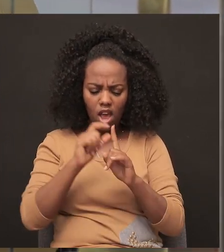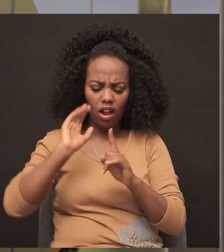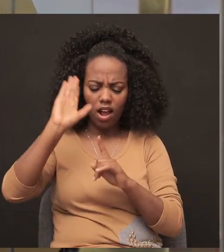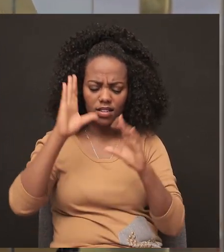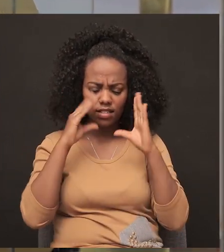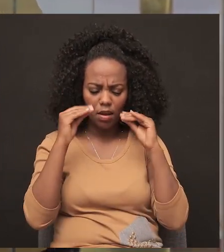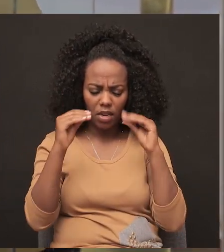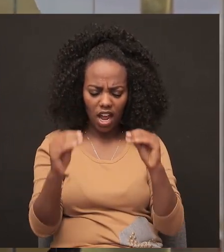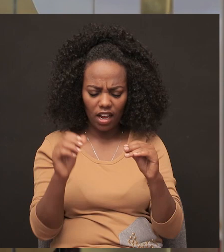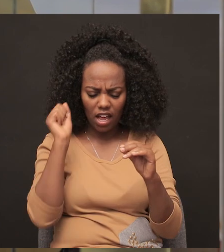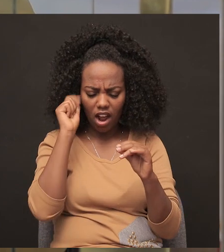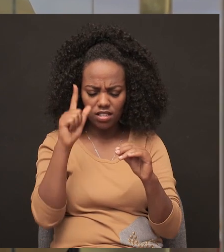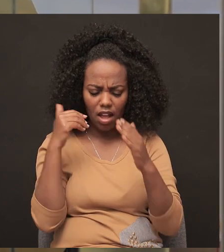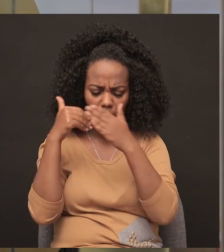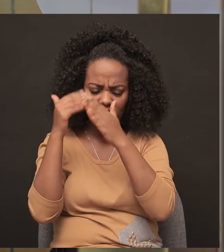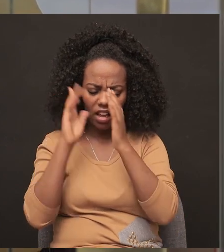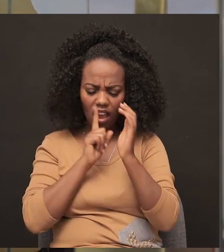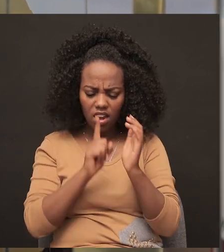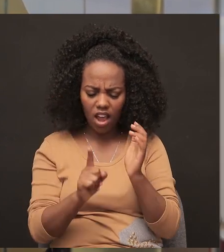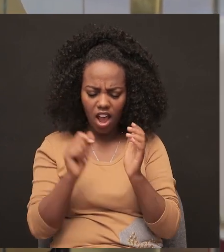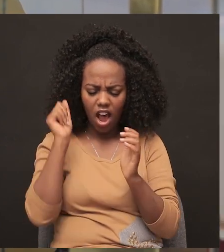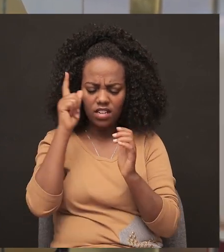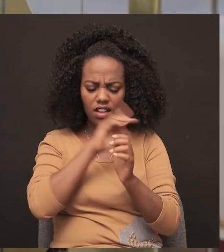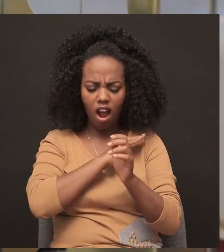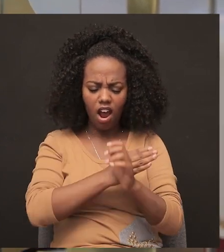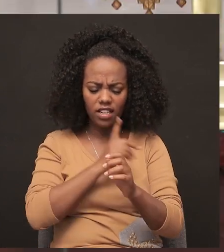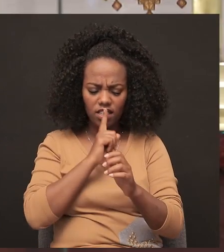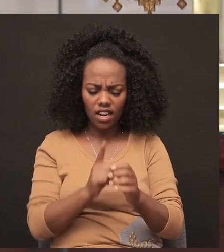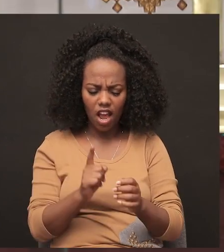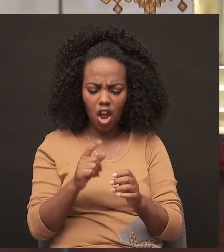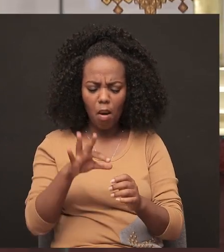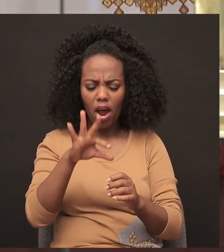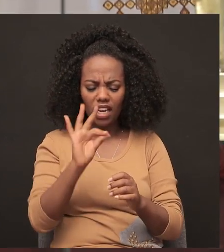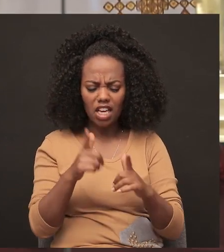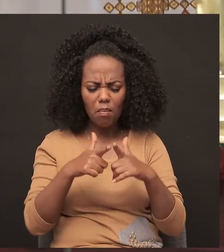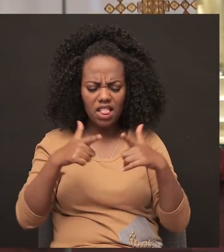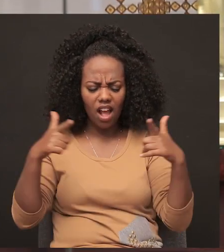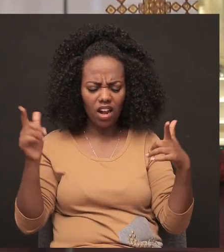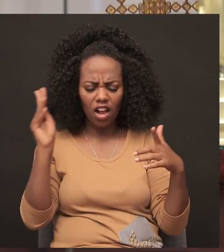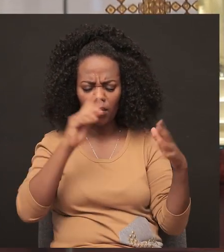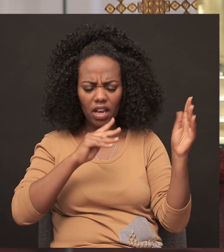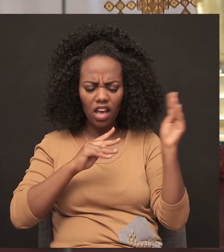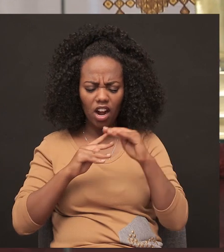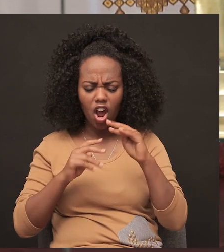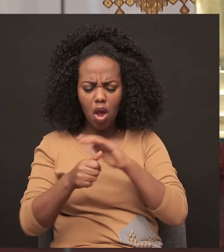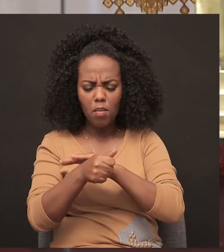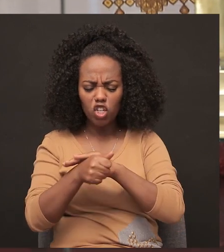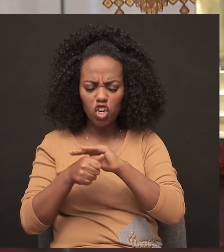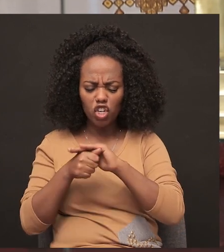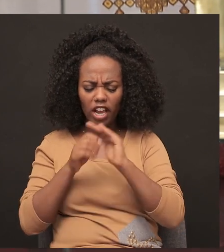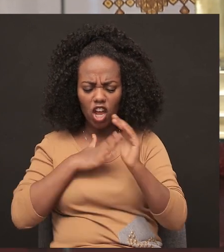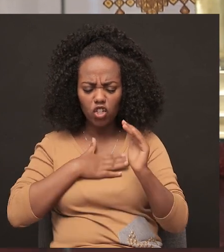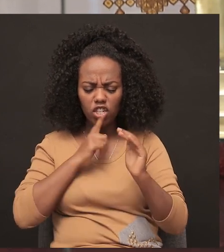ቃልህ እንደሚናገረው አንተ መጠጊያ ነህ አንተ ኃይል ነህ ባገኘን በታላቅ መገራ መሸሸኪያችን